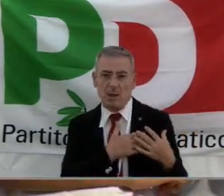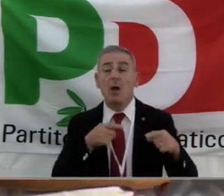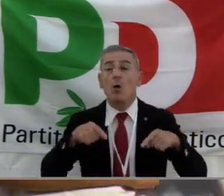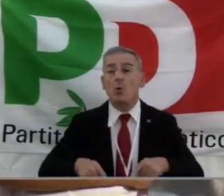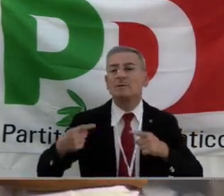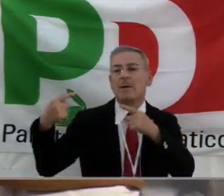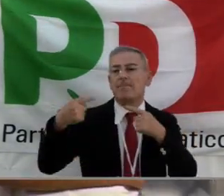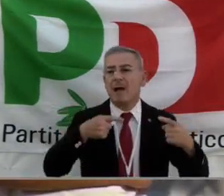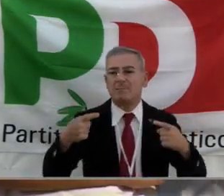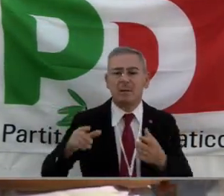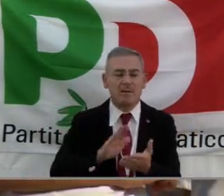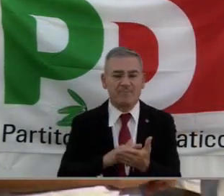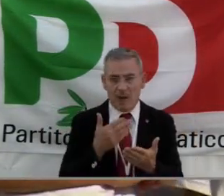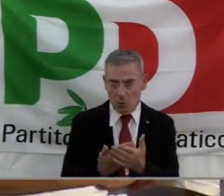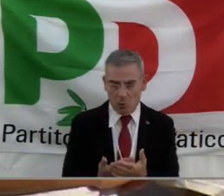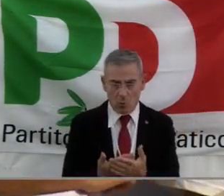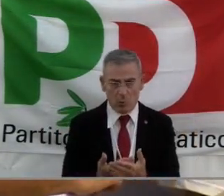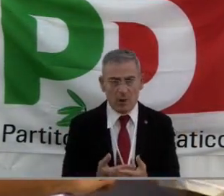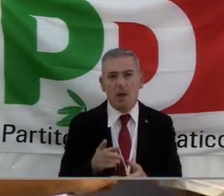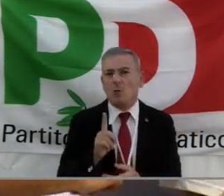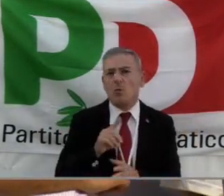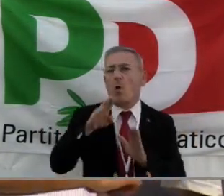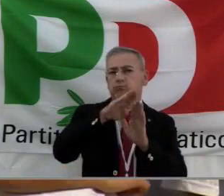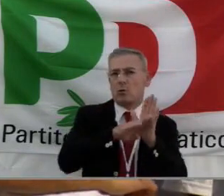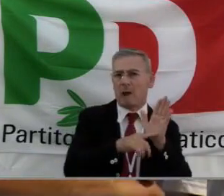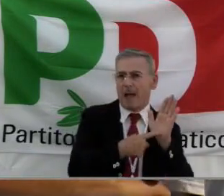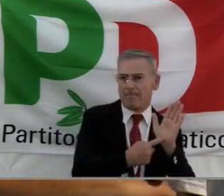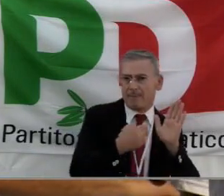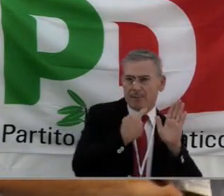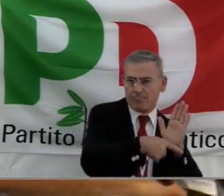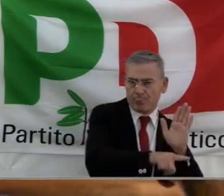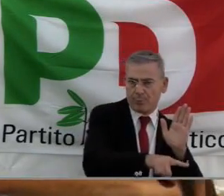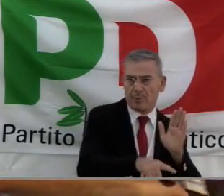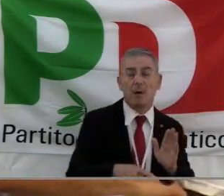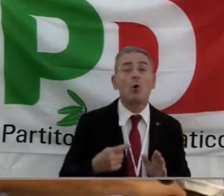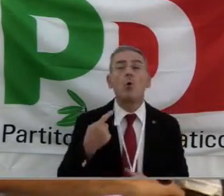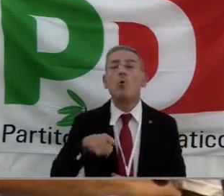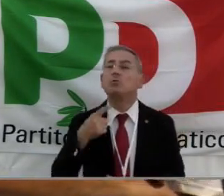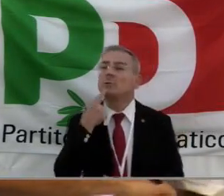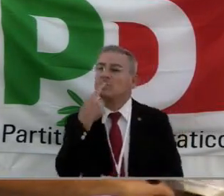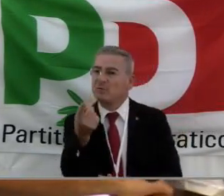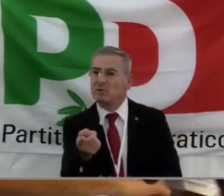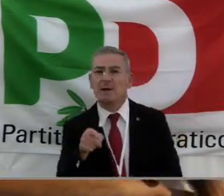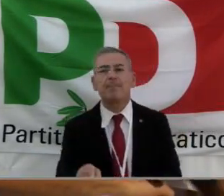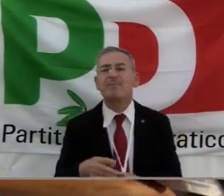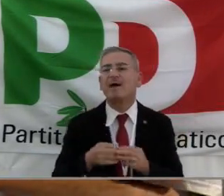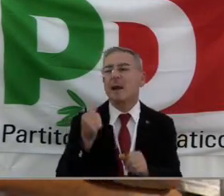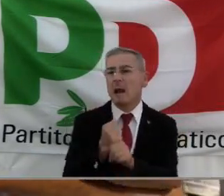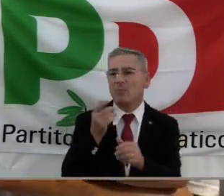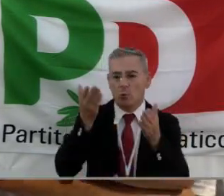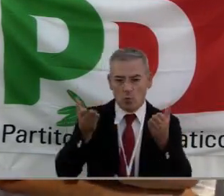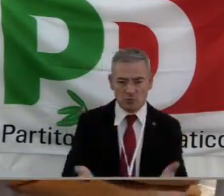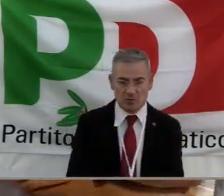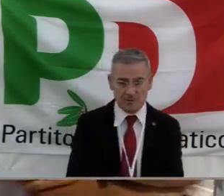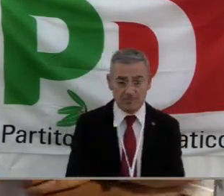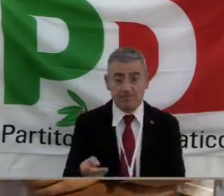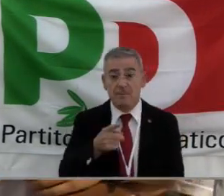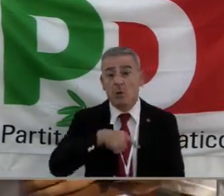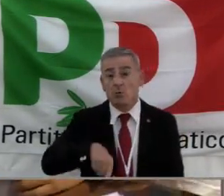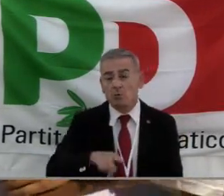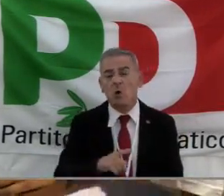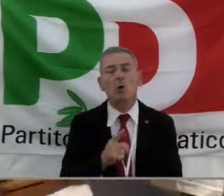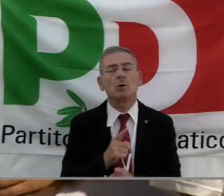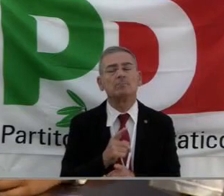È una battaglia di valori prima che di programmi. E dico un'ultima cosa: per fare questo lavoro